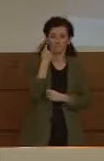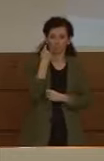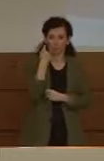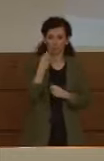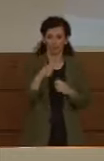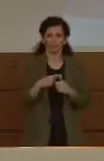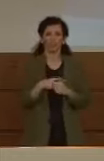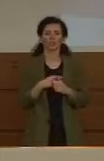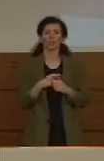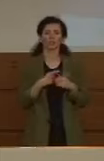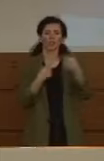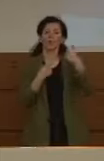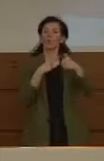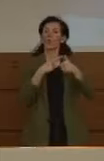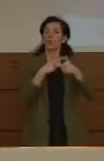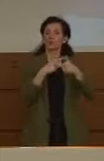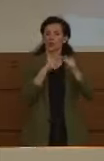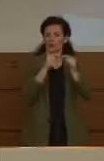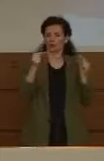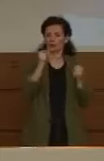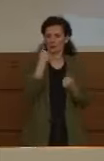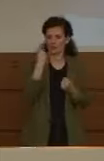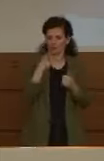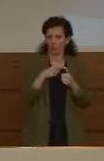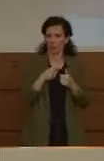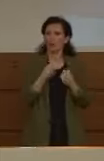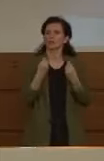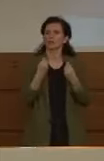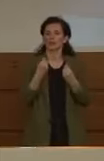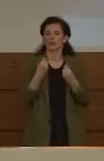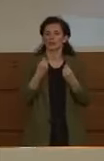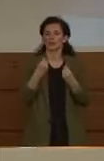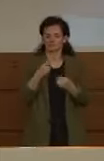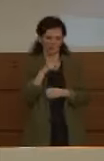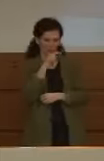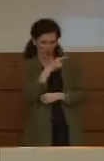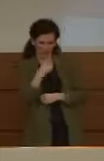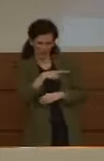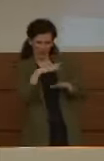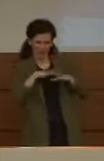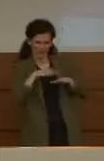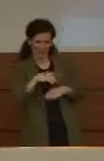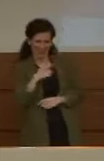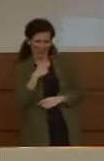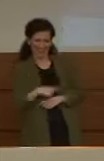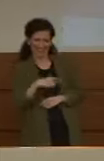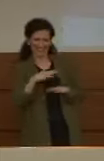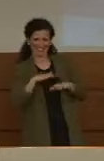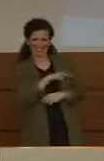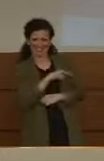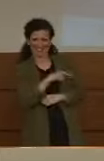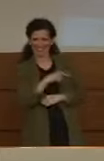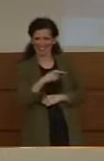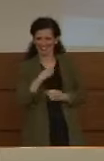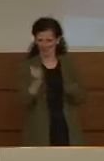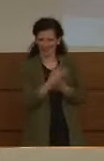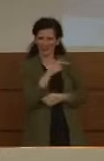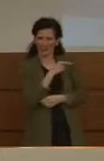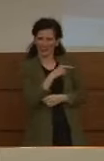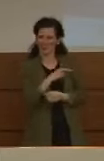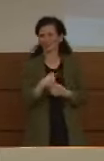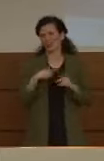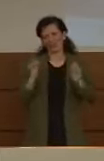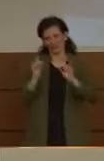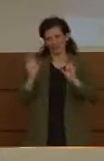quando si accetta che positiva esperienza personale e due no no no per carità non la voglio